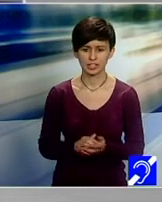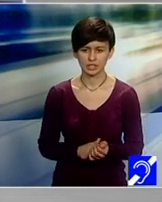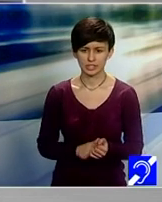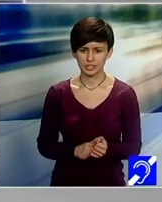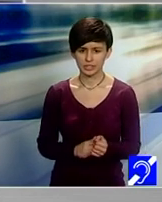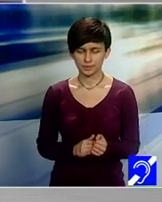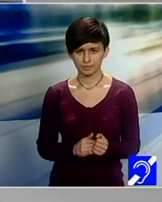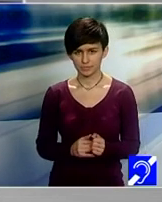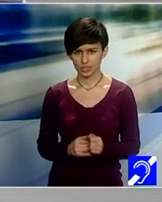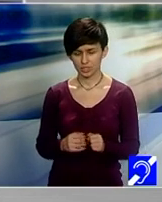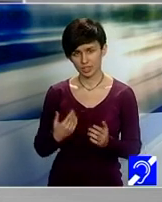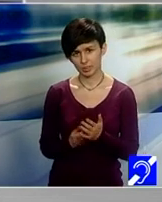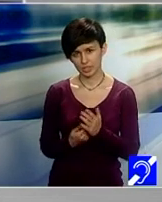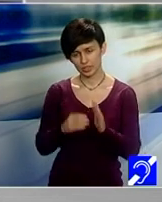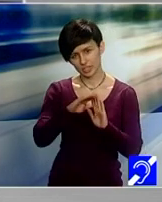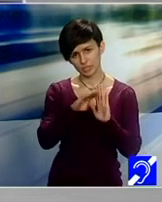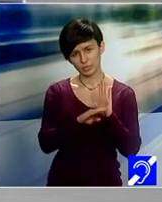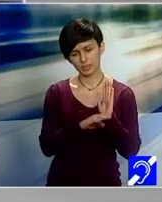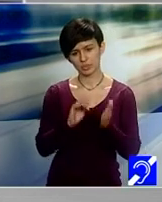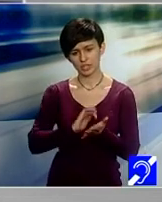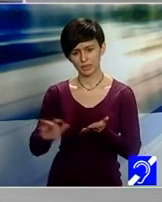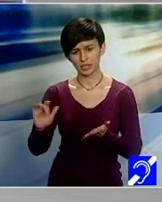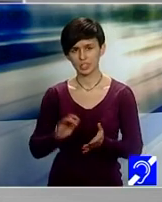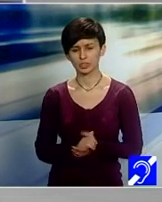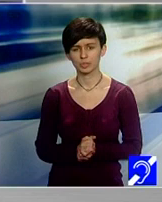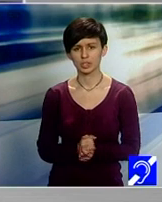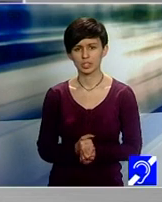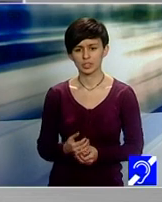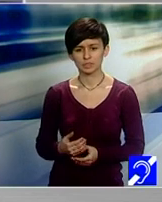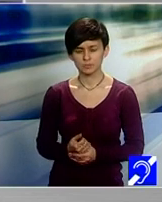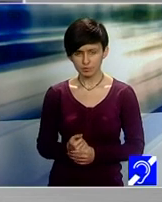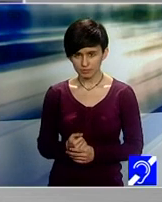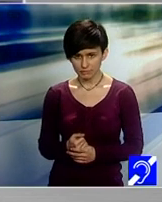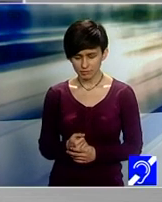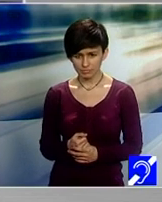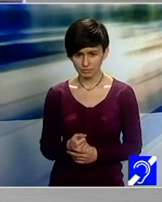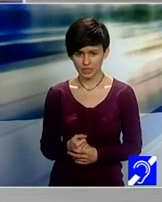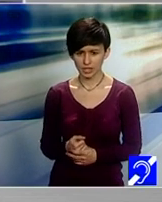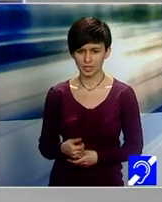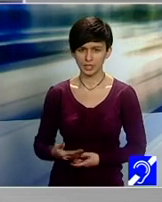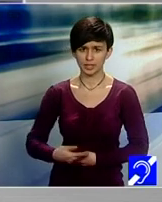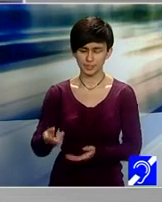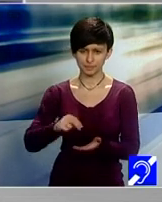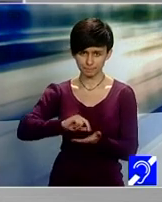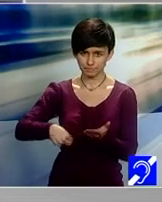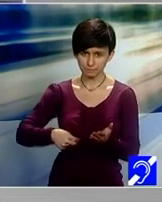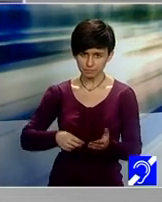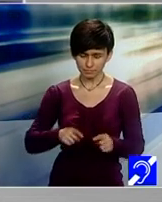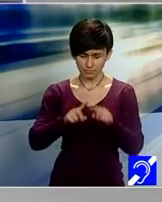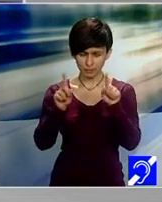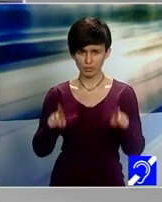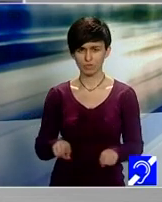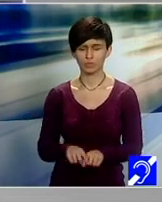pentru că este un program gratuit, oferit oamenilor gratuit, îndemnăm să semneze formularul de 2% și să direcționeze către